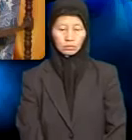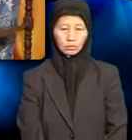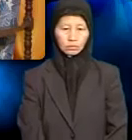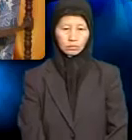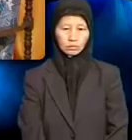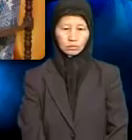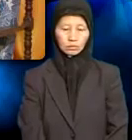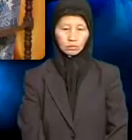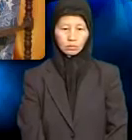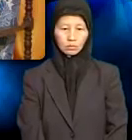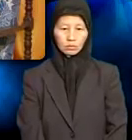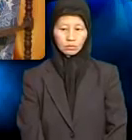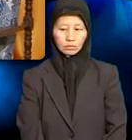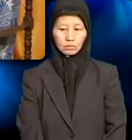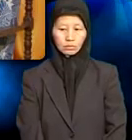Allahu akbar.